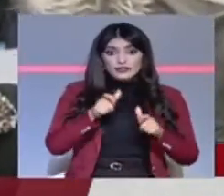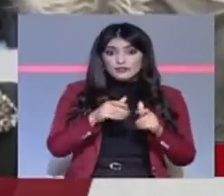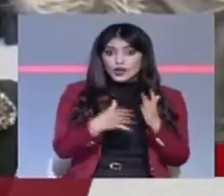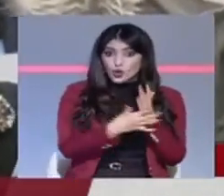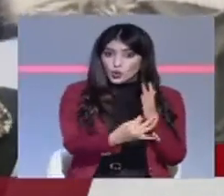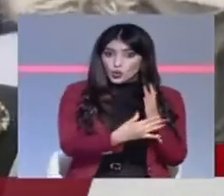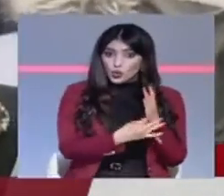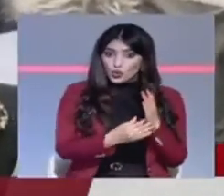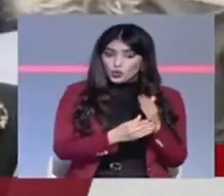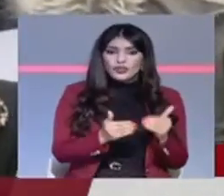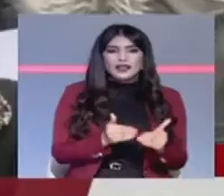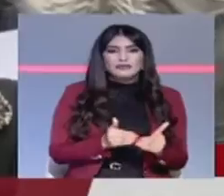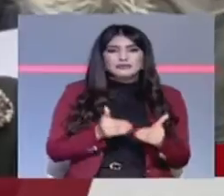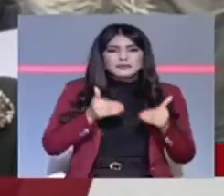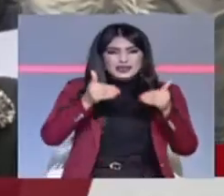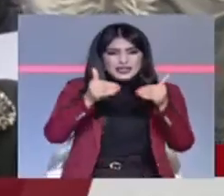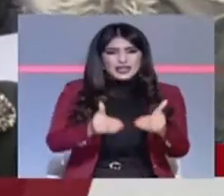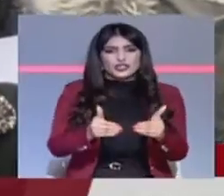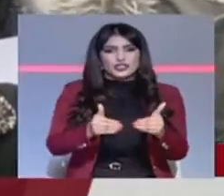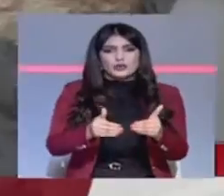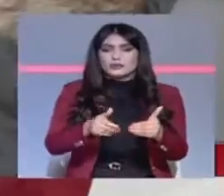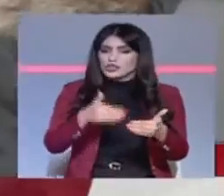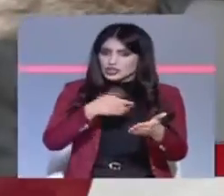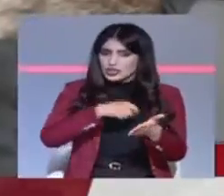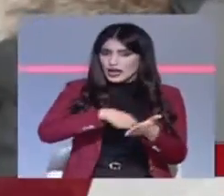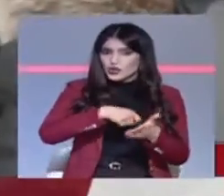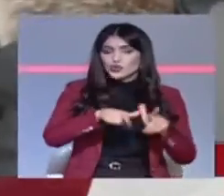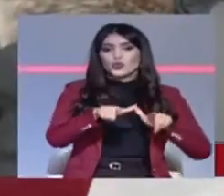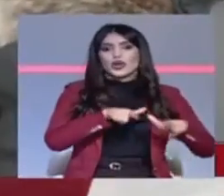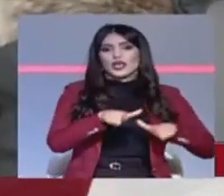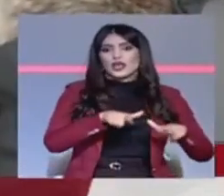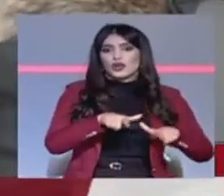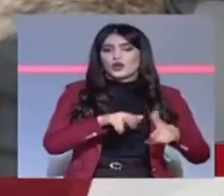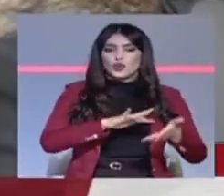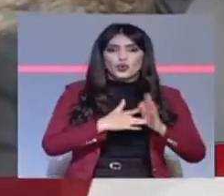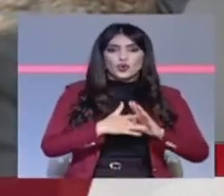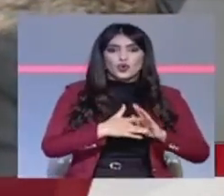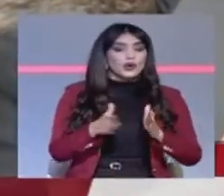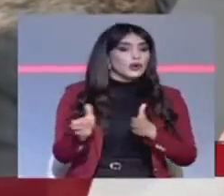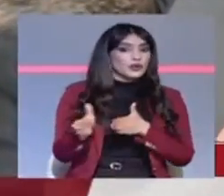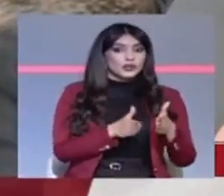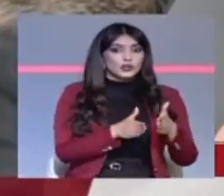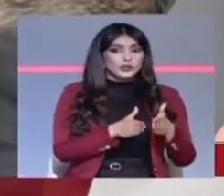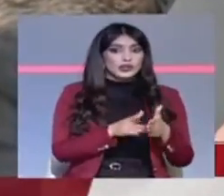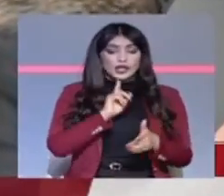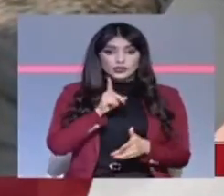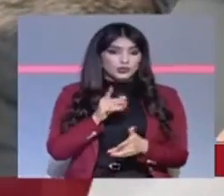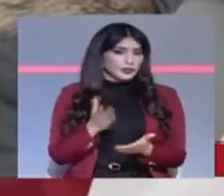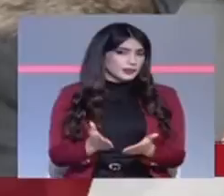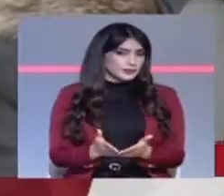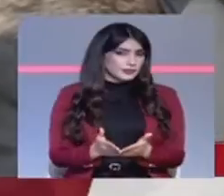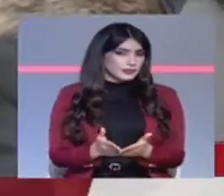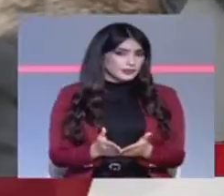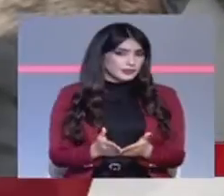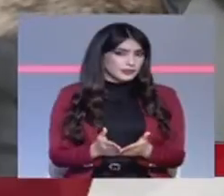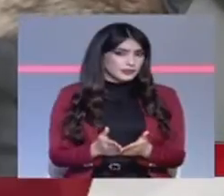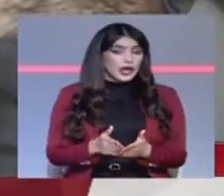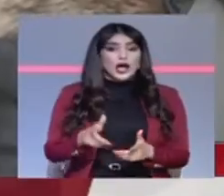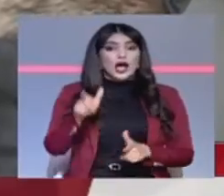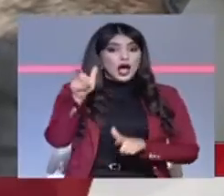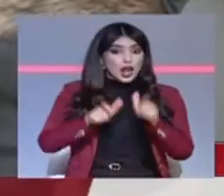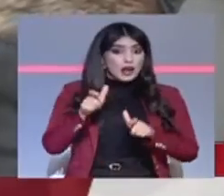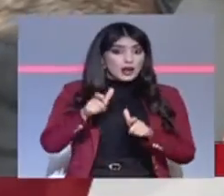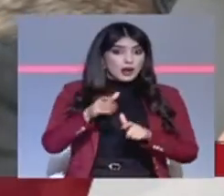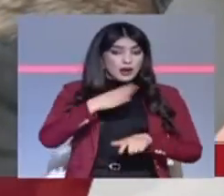المخلص معاليم ال ال الكره في الاستثمار في بالنسبه للصينيين المقاولين عندهم